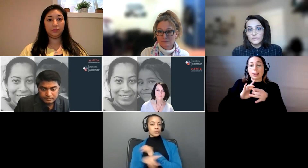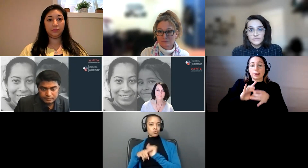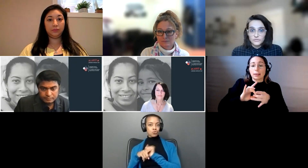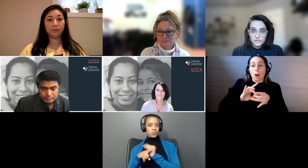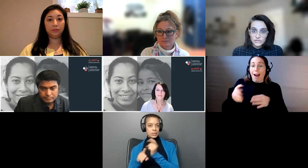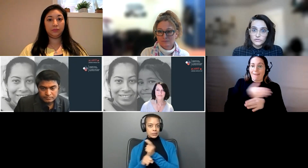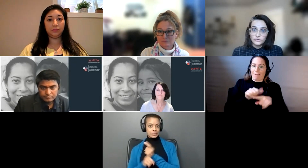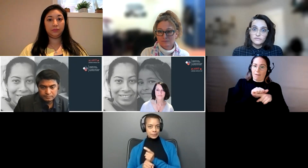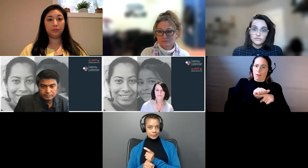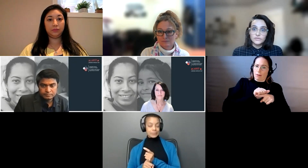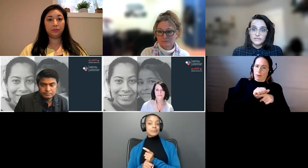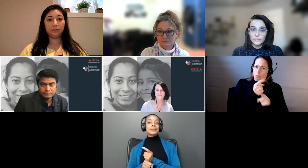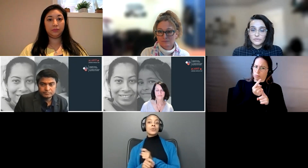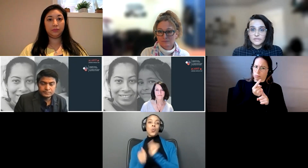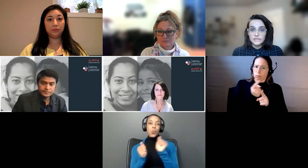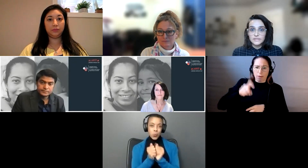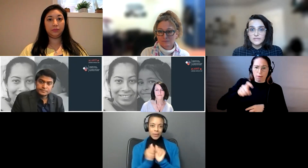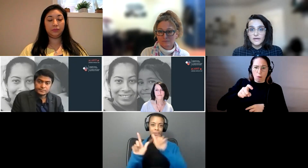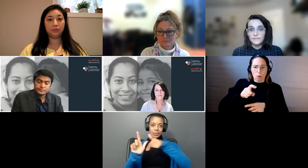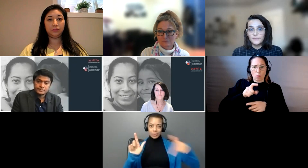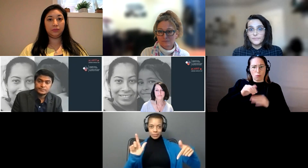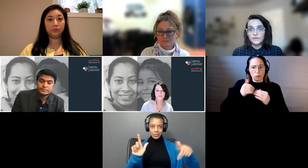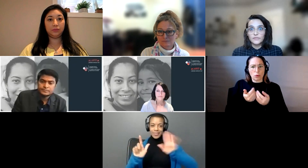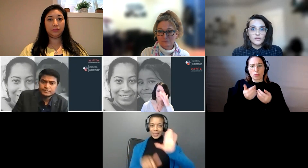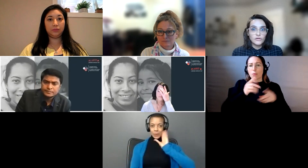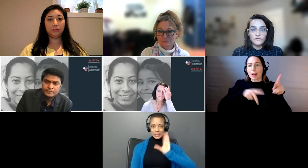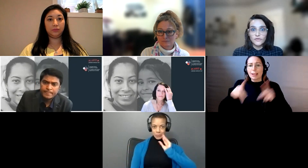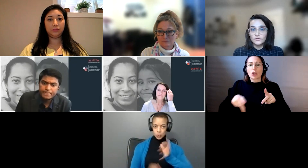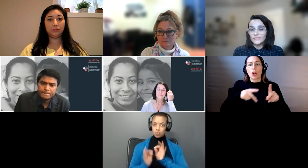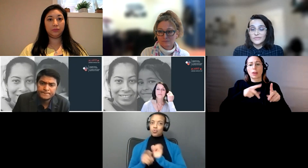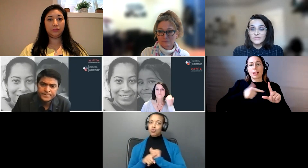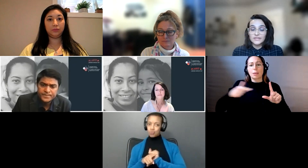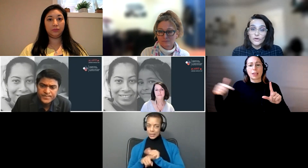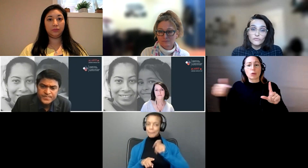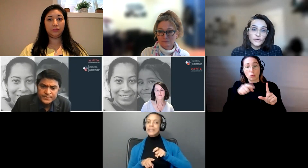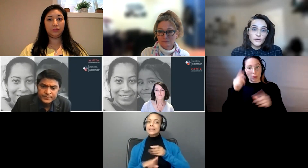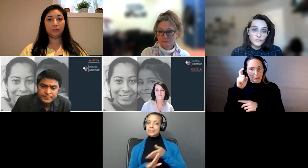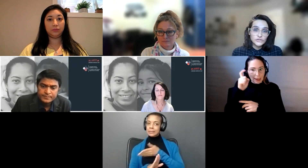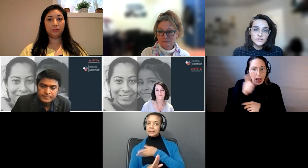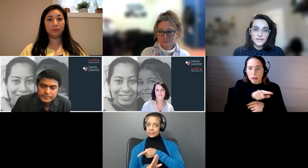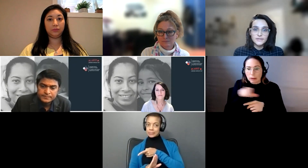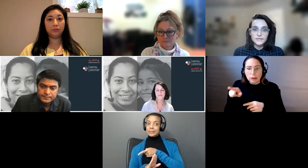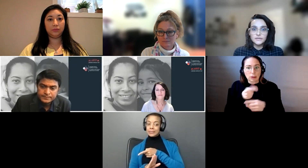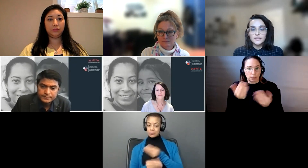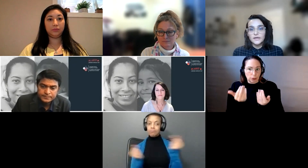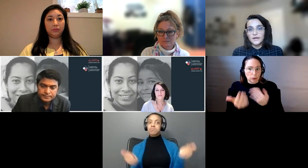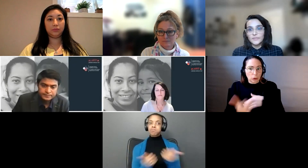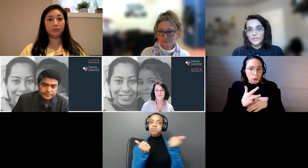adéquate pour les individus LGBTQ qui ont besoin des expériences. Et donc, il y a beaucoup